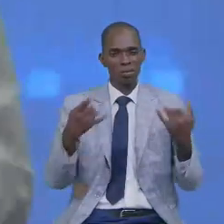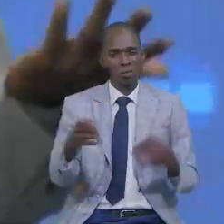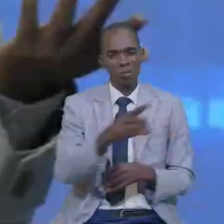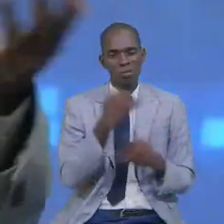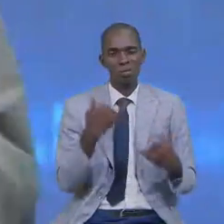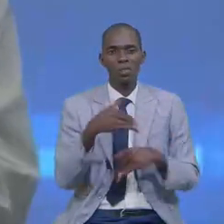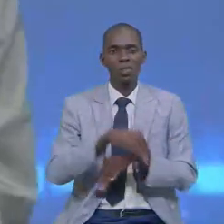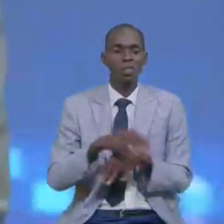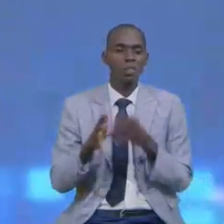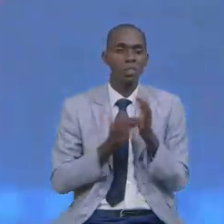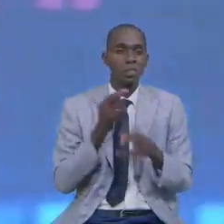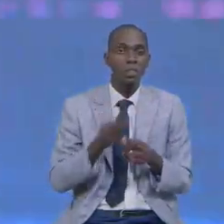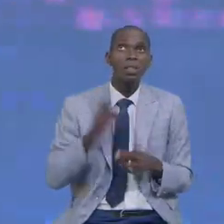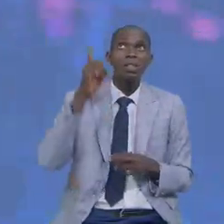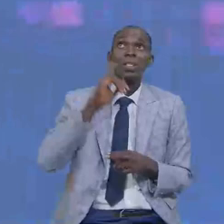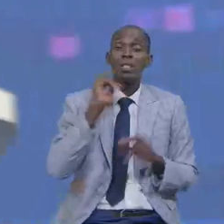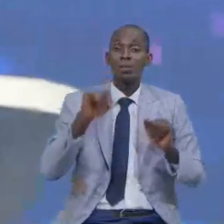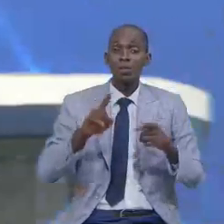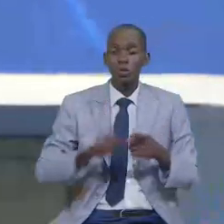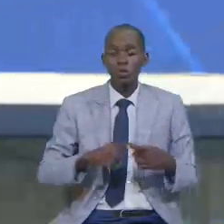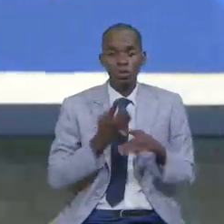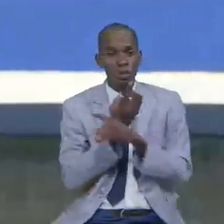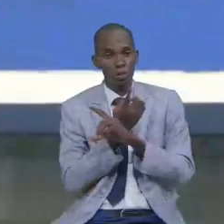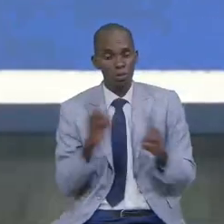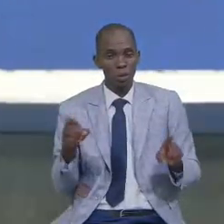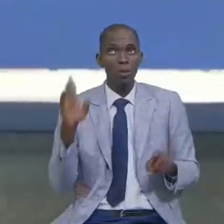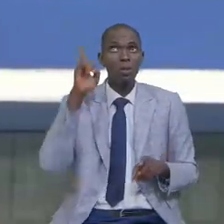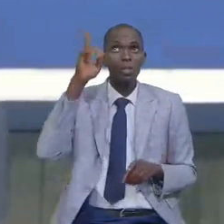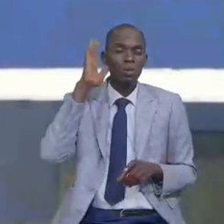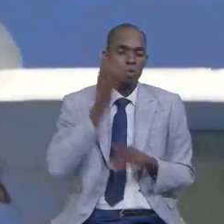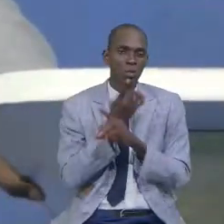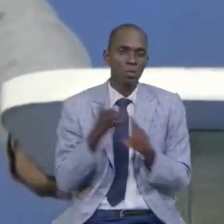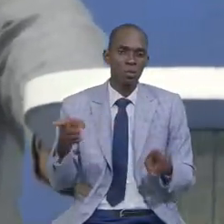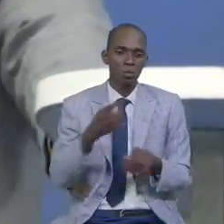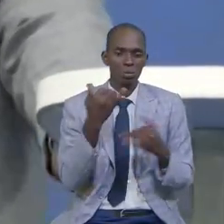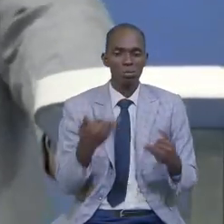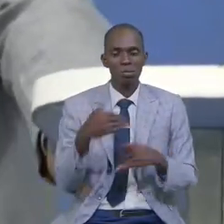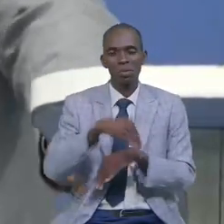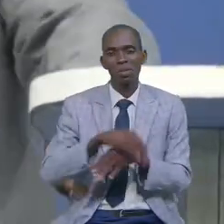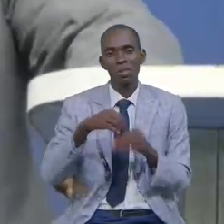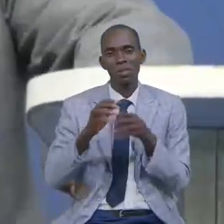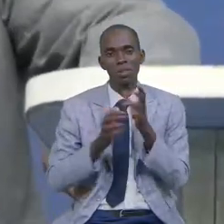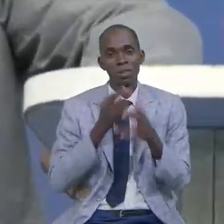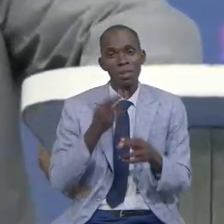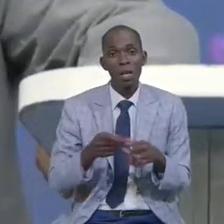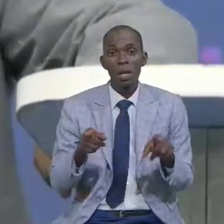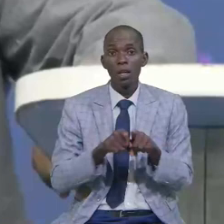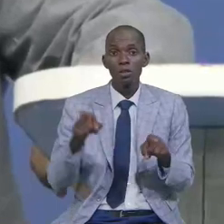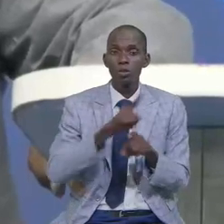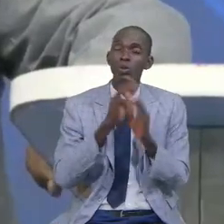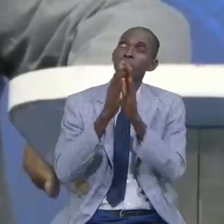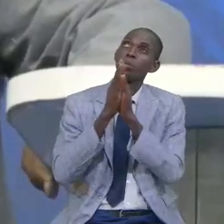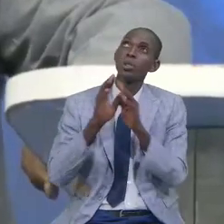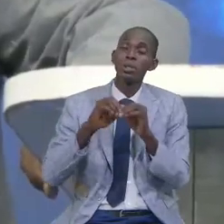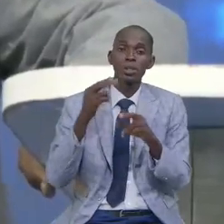délivrer. Et il va te délivrer ce soir. Comme tu invoques le nom de Jésus. Parce